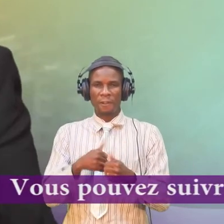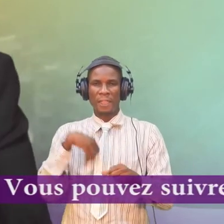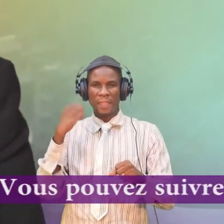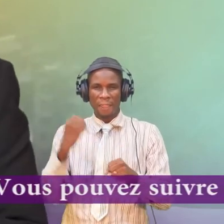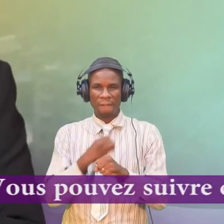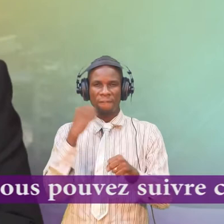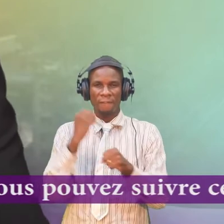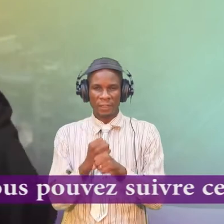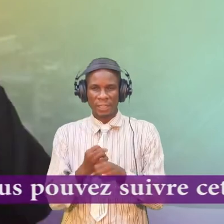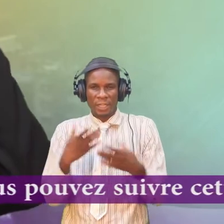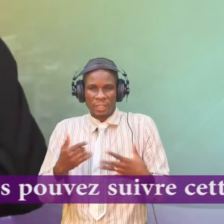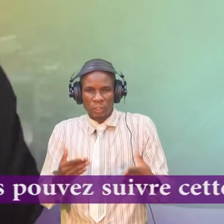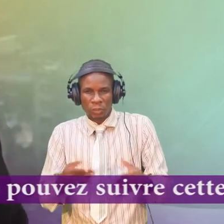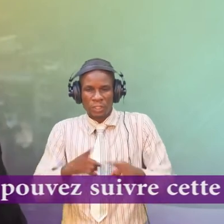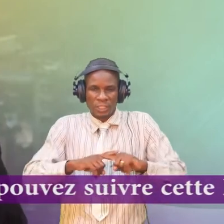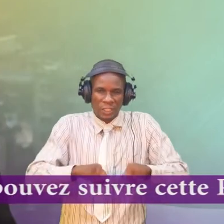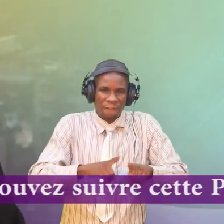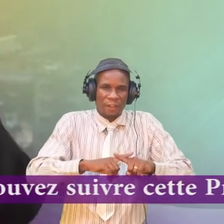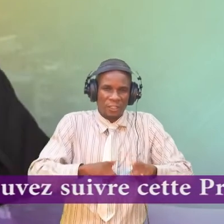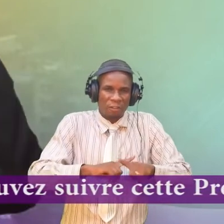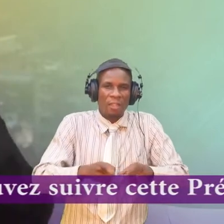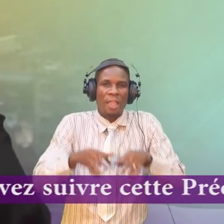wanaweza kuachana nayo.